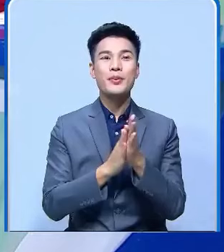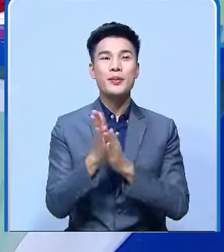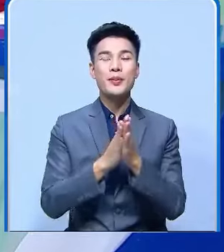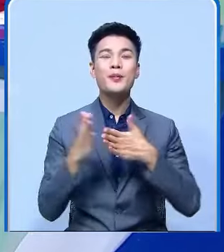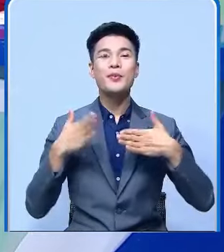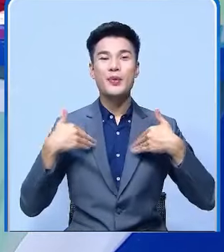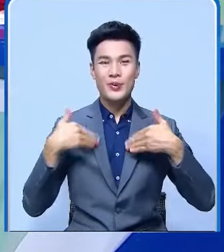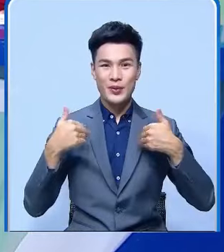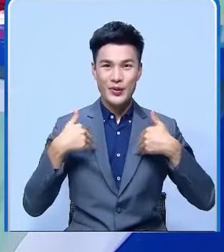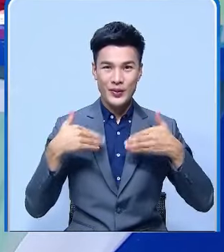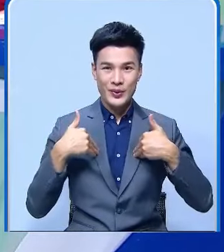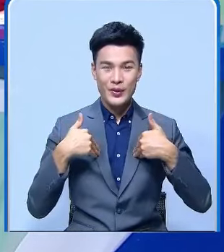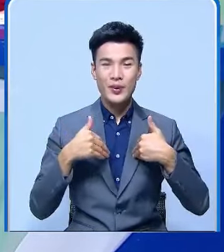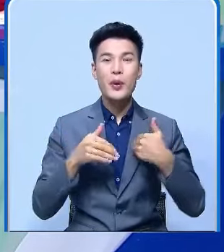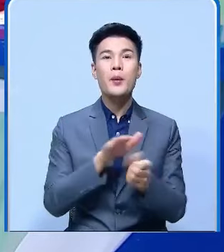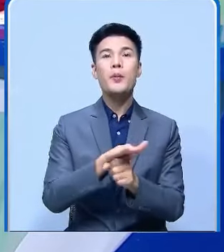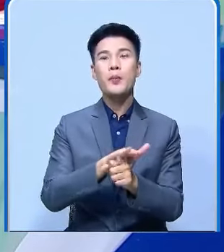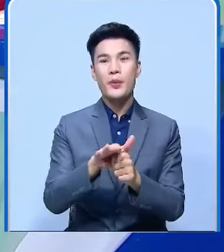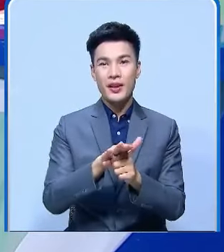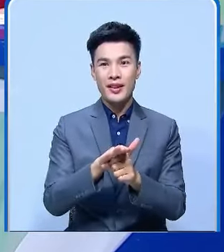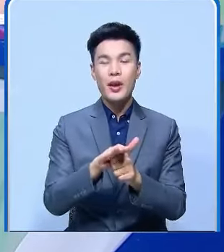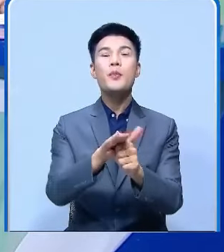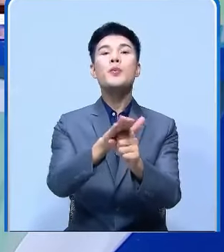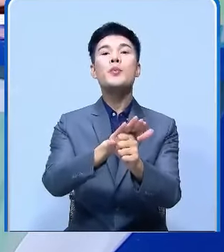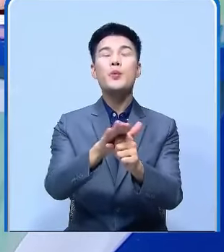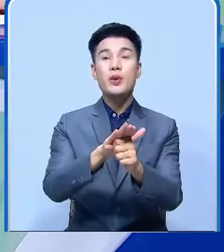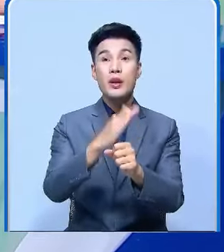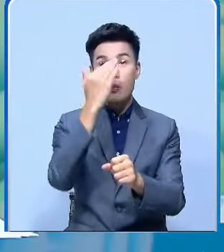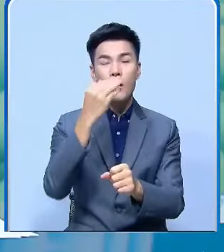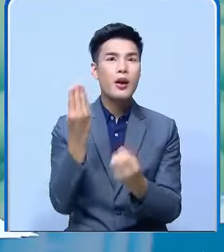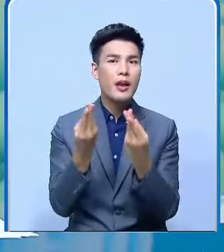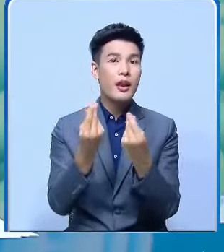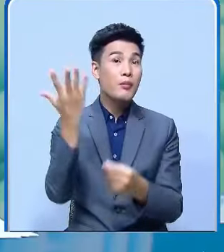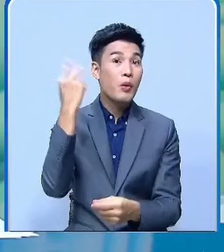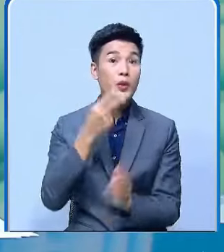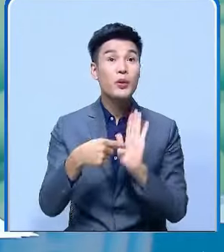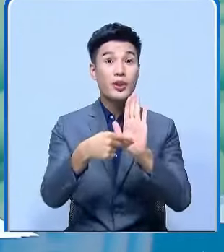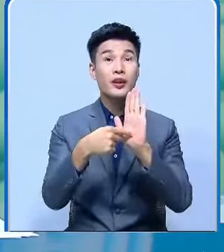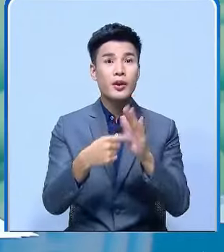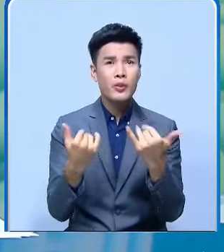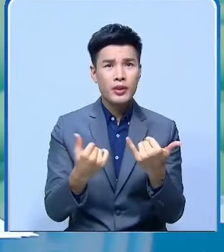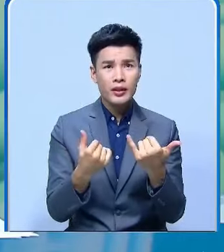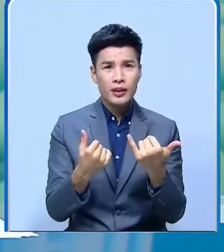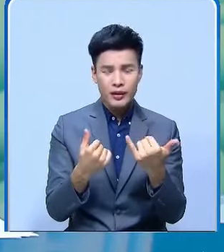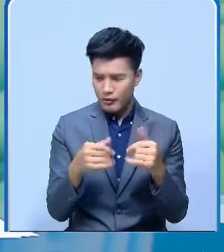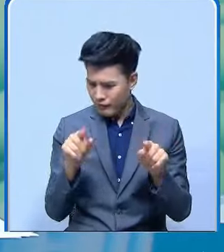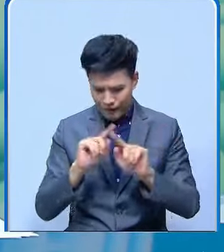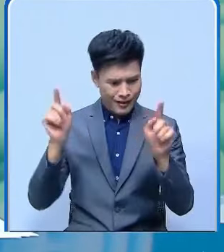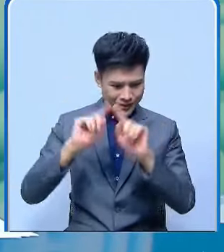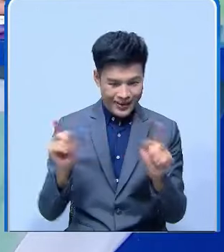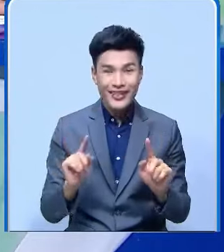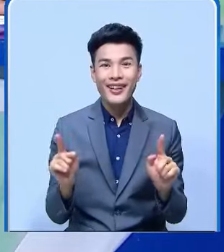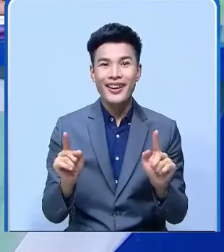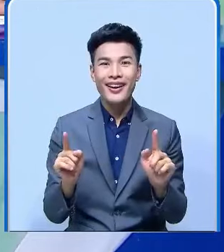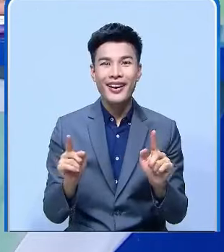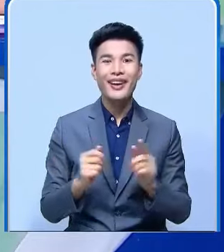เอามาให้นะคะแล้ว พอดีพอดี ใครโชคมา พอดีพอดีนะเพราะว่าเลขเมื่อวานที่นำเสนอกับเลขวันนี้เนี่ยไม่ได้ใกล้ใกล้เคียงกัน